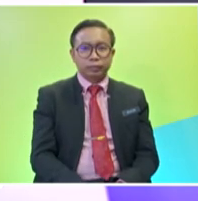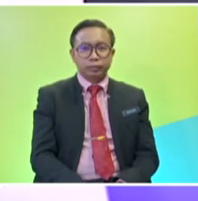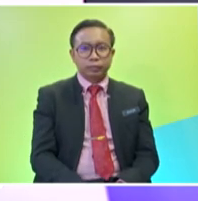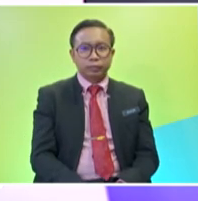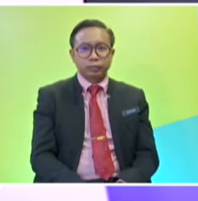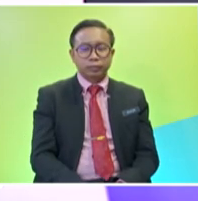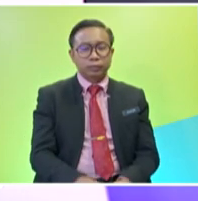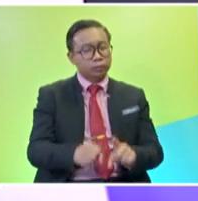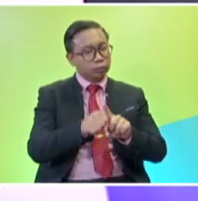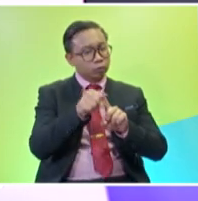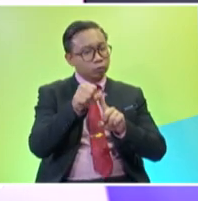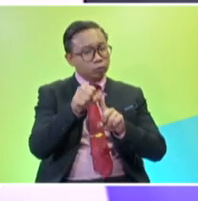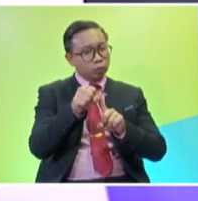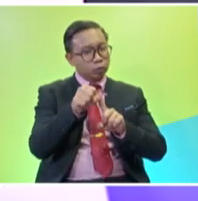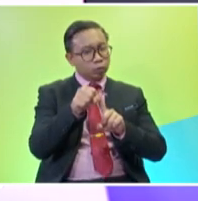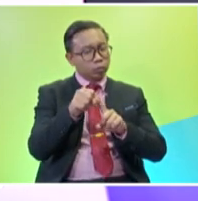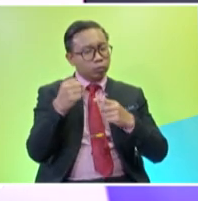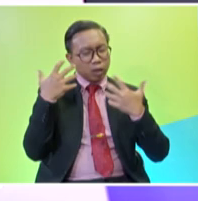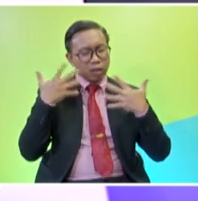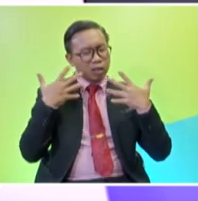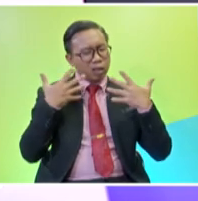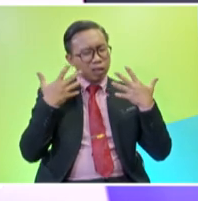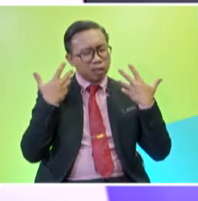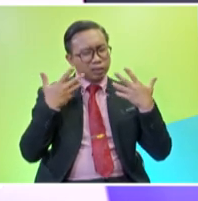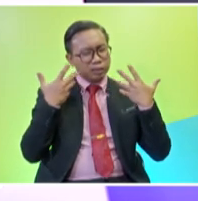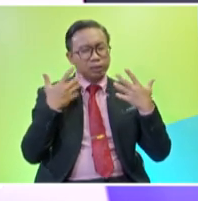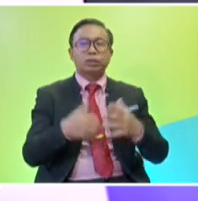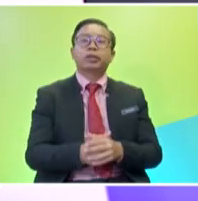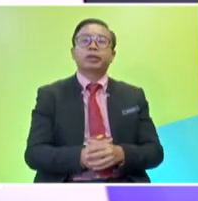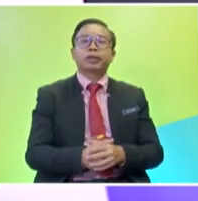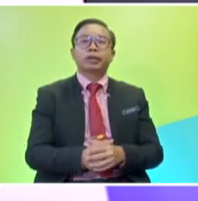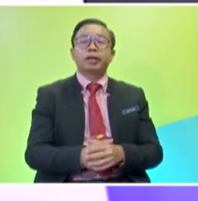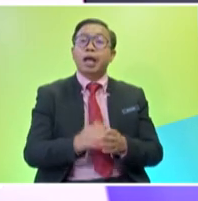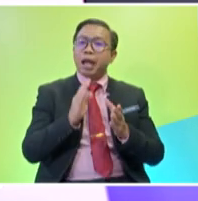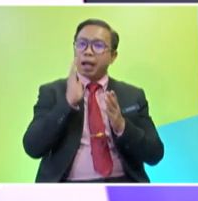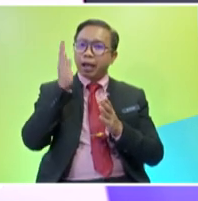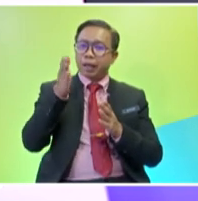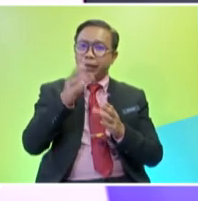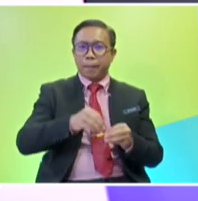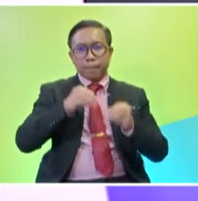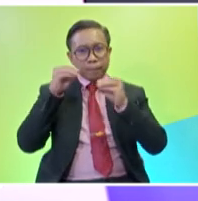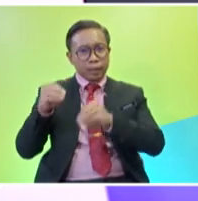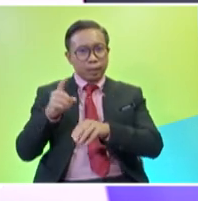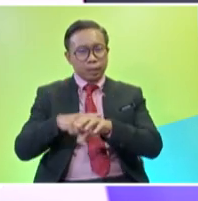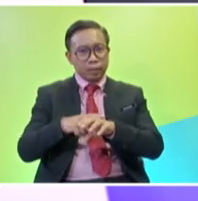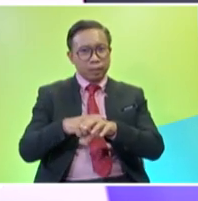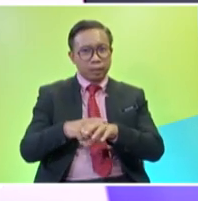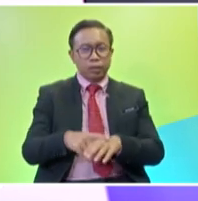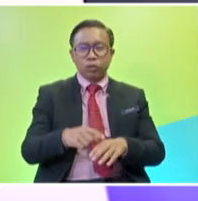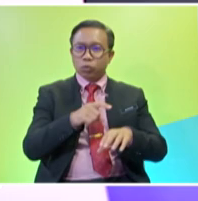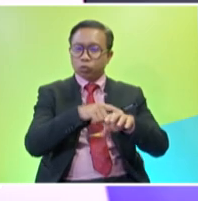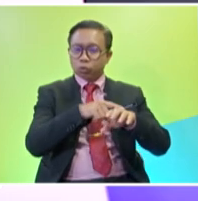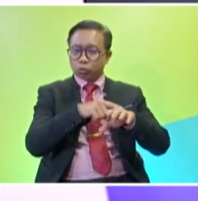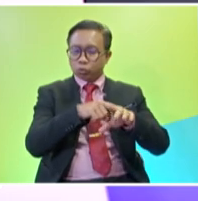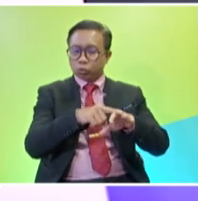apa Bila suhu yang ekstrim panas jadi dia akan berpindah kepada musim Luruh dia akan gugurkan